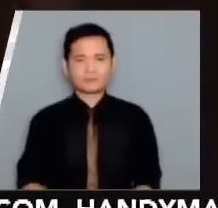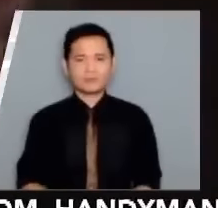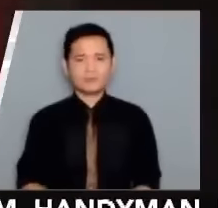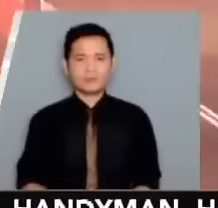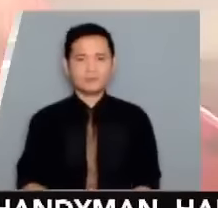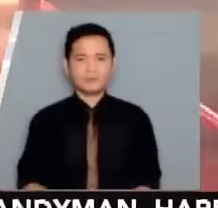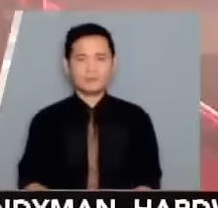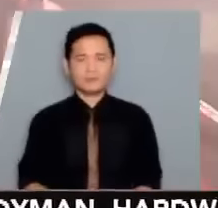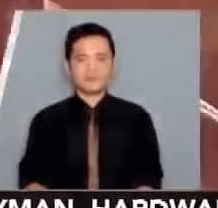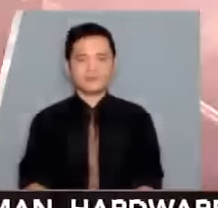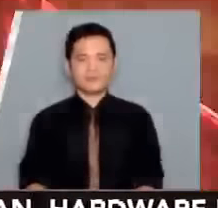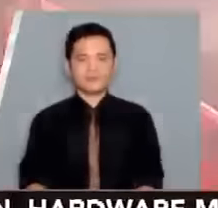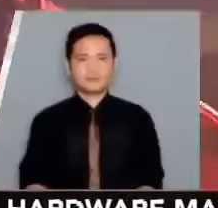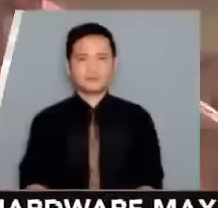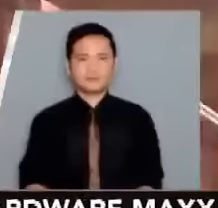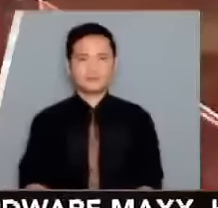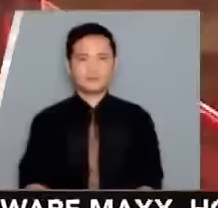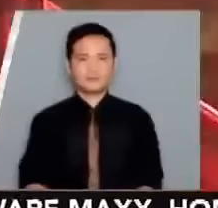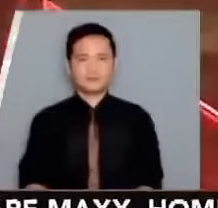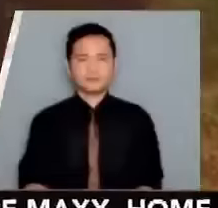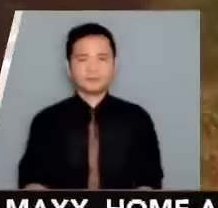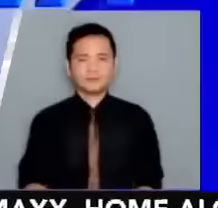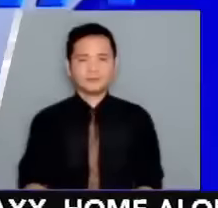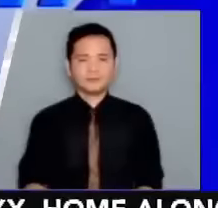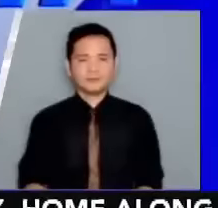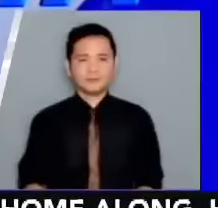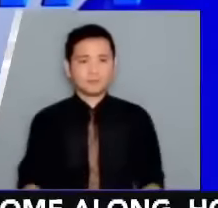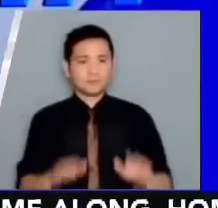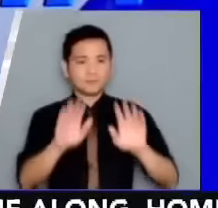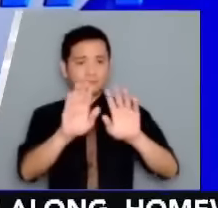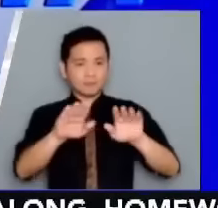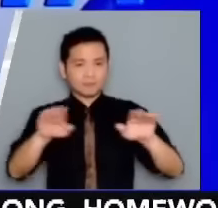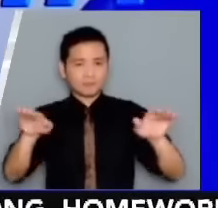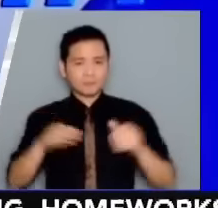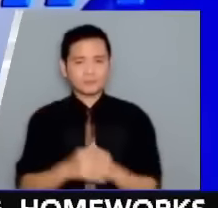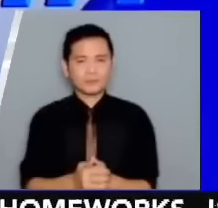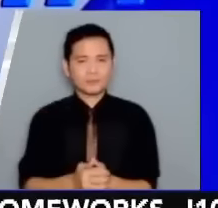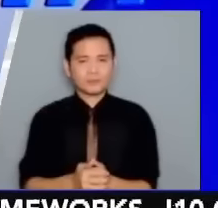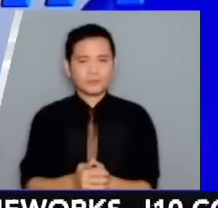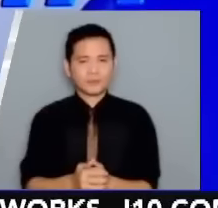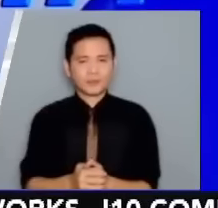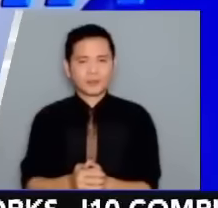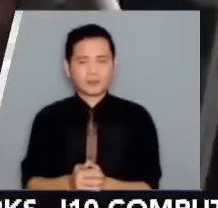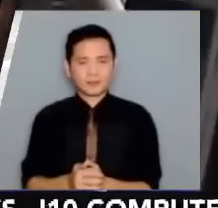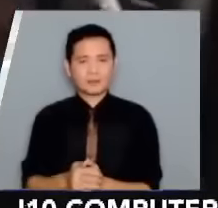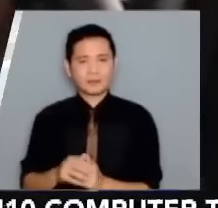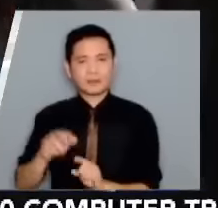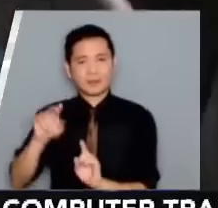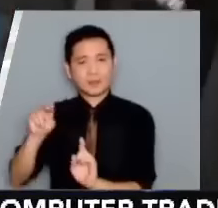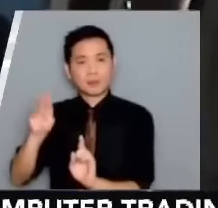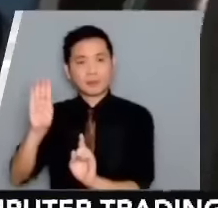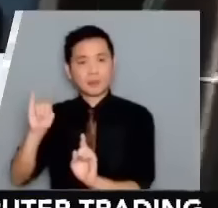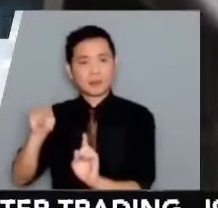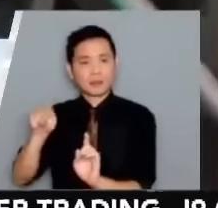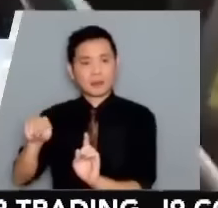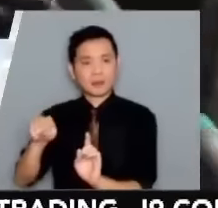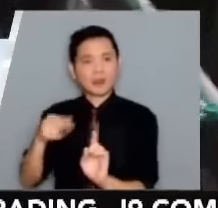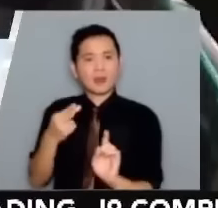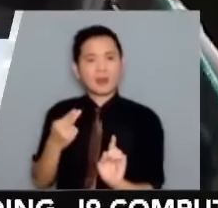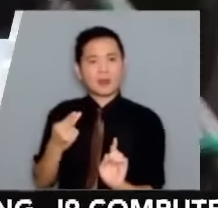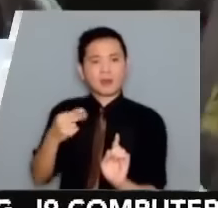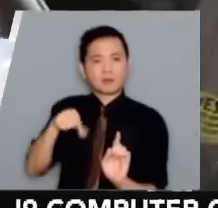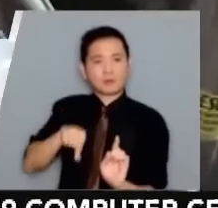apoy naghalughog ang mga tauhan ng National Bureau of Investigation sa headquarters ng igurot Warriors international